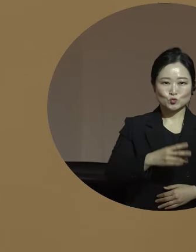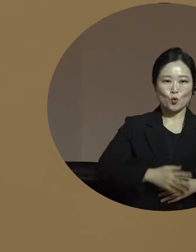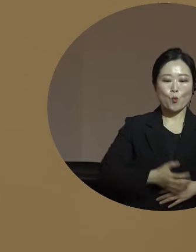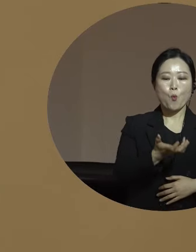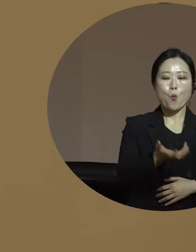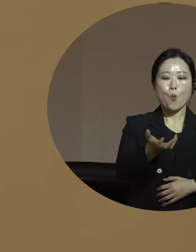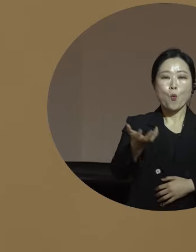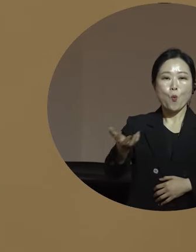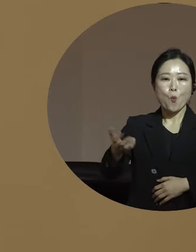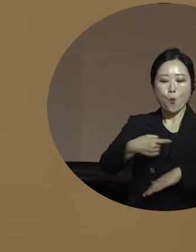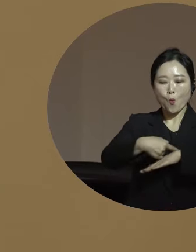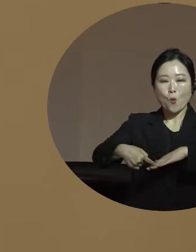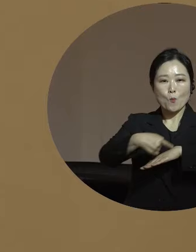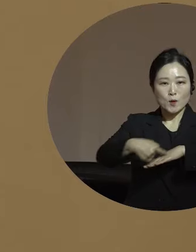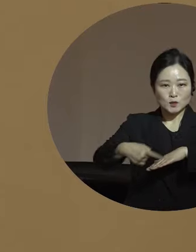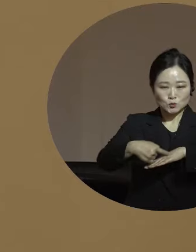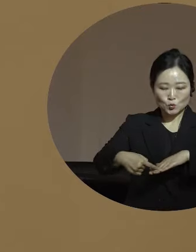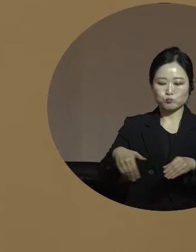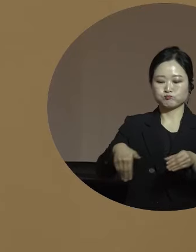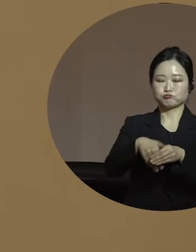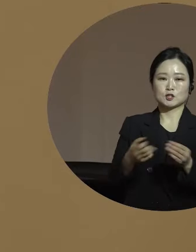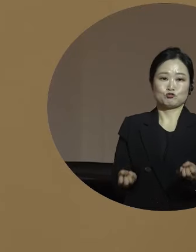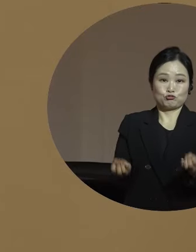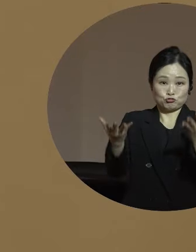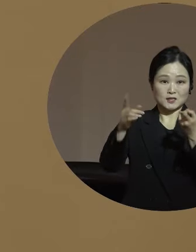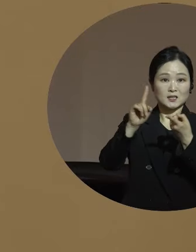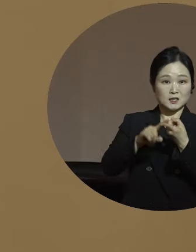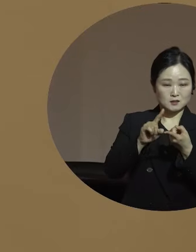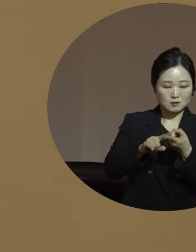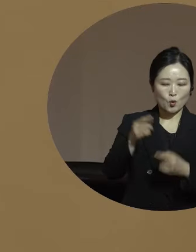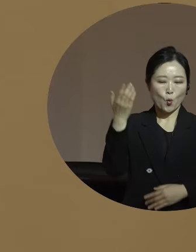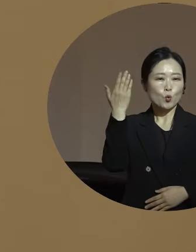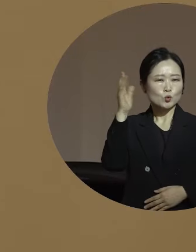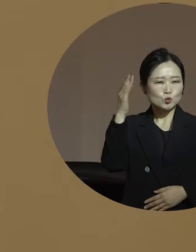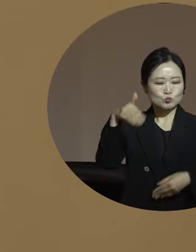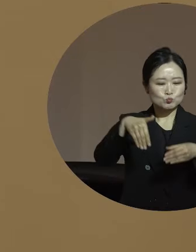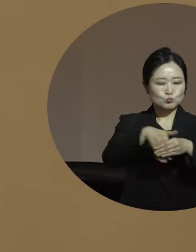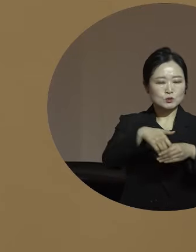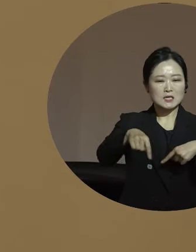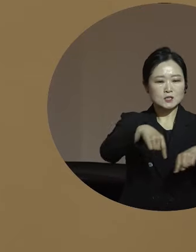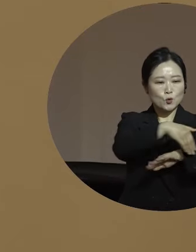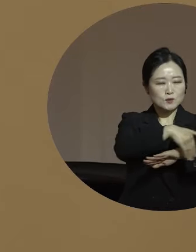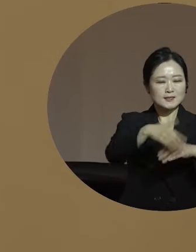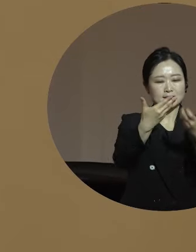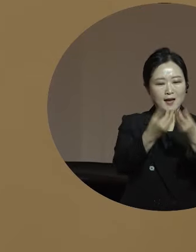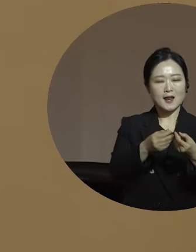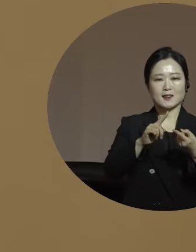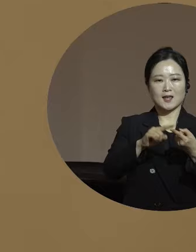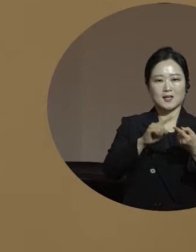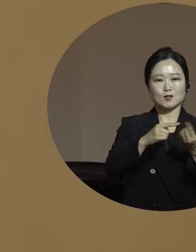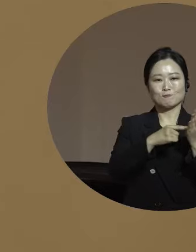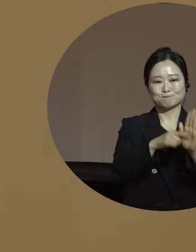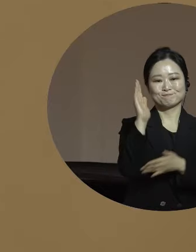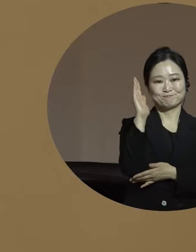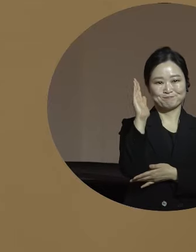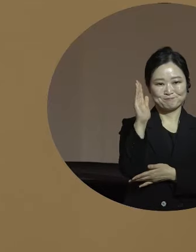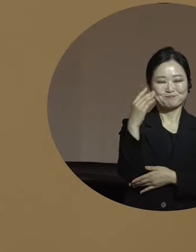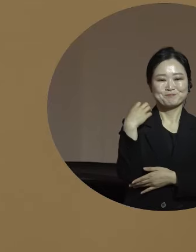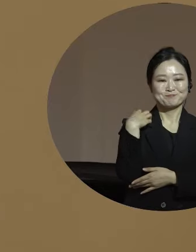예시를 들면서 최근 문화예술 정책의 변화와 사례에 대해서 발제를 해주셨는데요. 다시